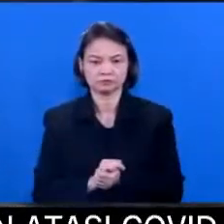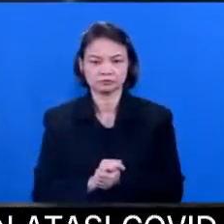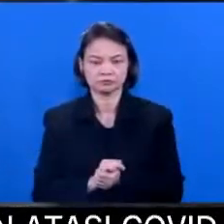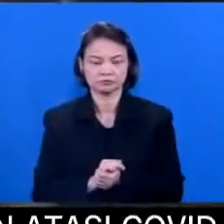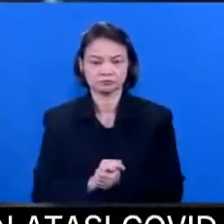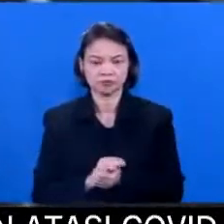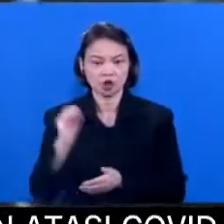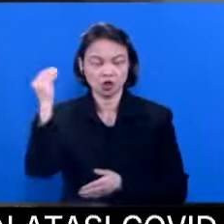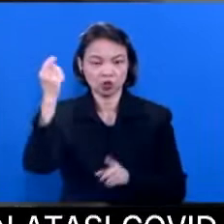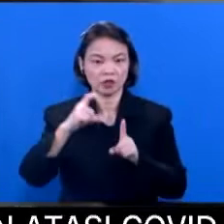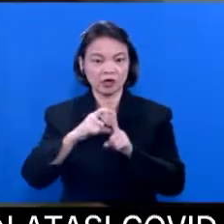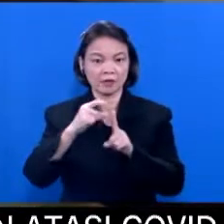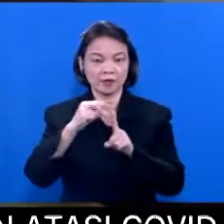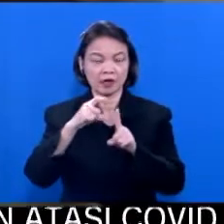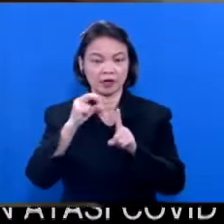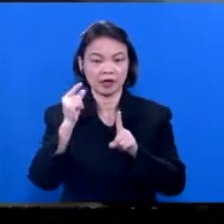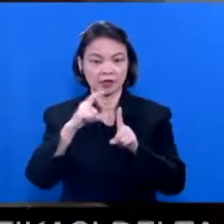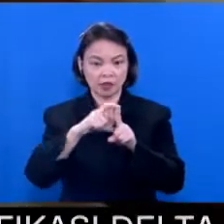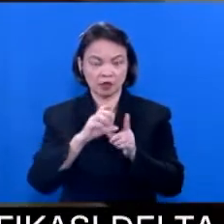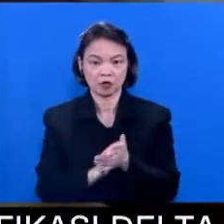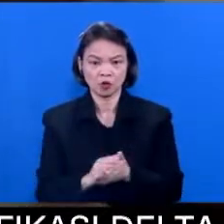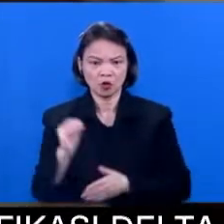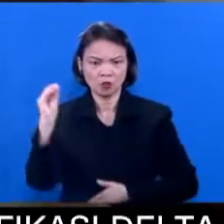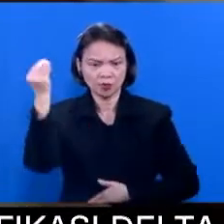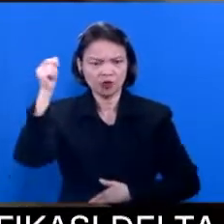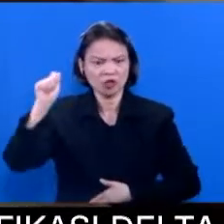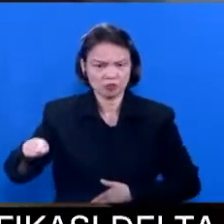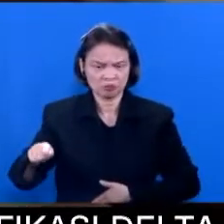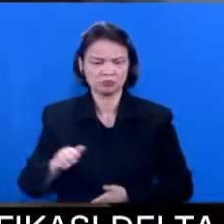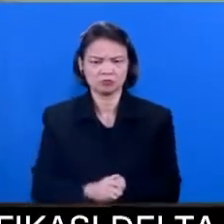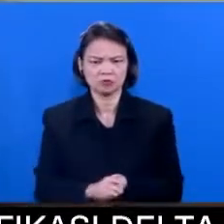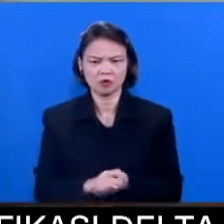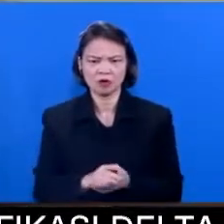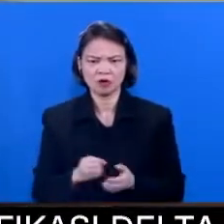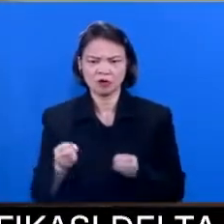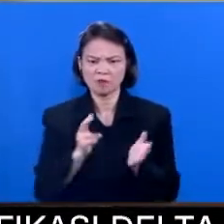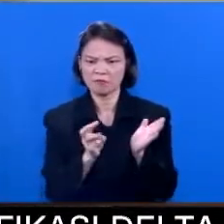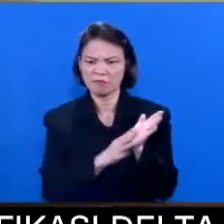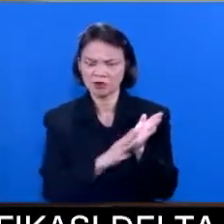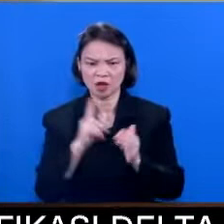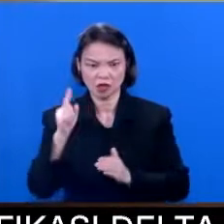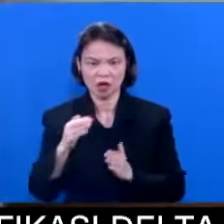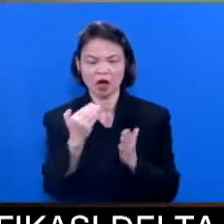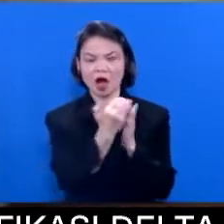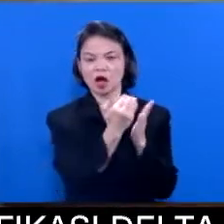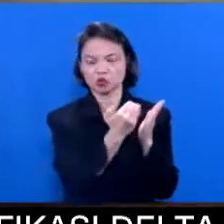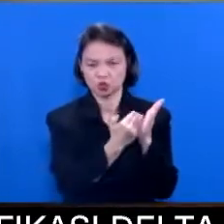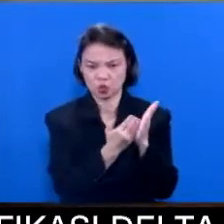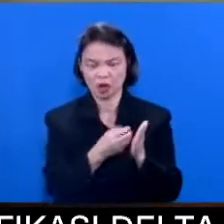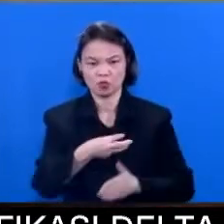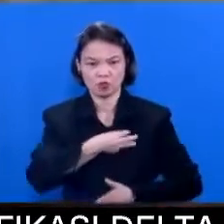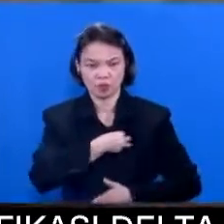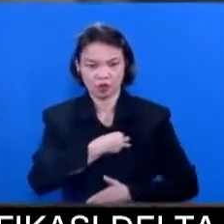Ketua DPRD Kabupaten Solok, Dodi Hendra, selaku pimpinan sidang menyebut, kericuhan berawal dari adanya peraturan bupati yang menyebut